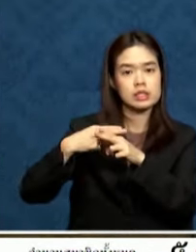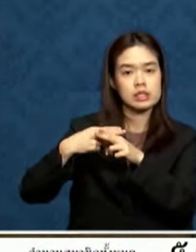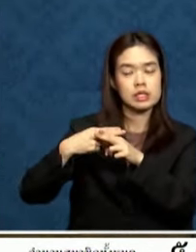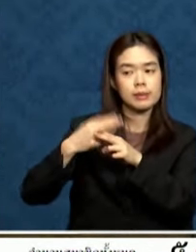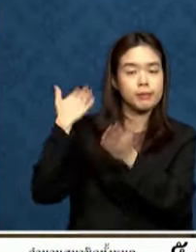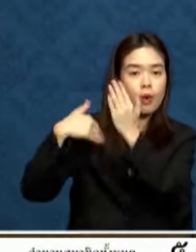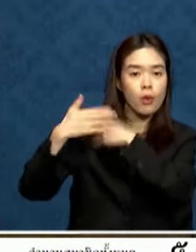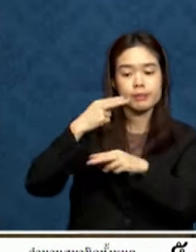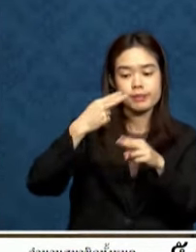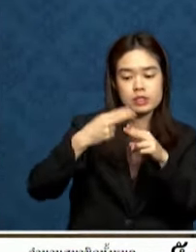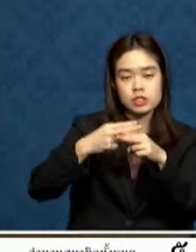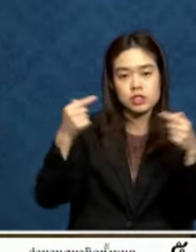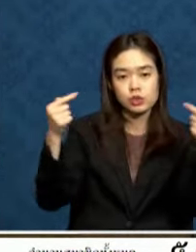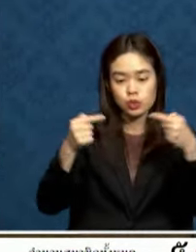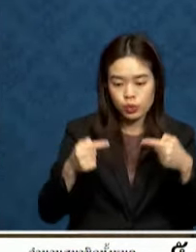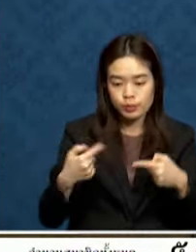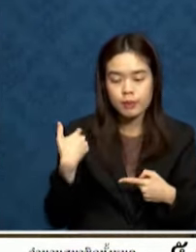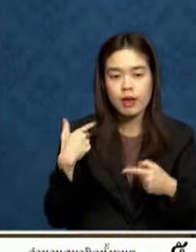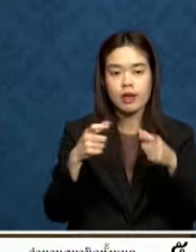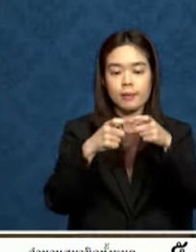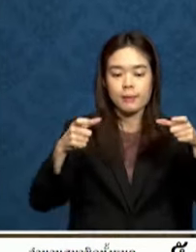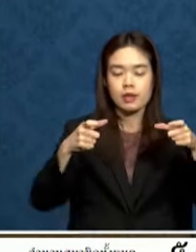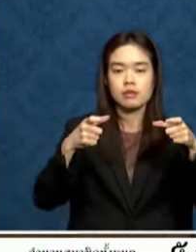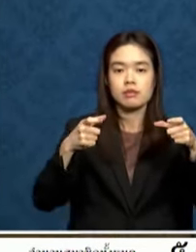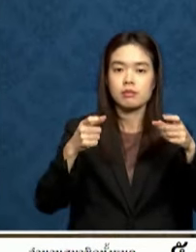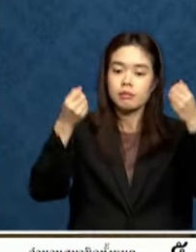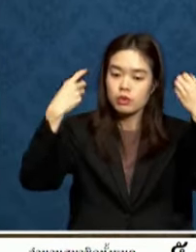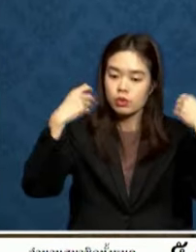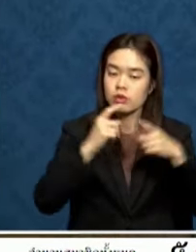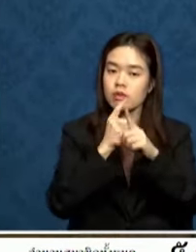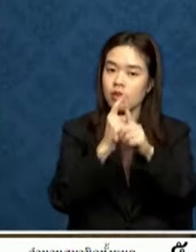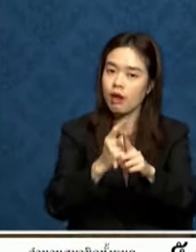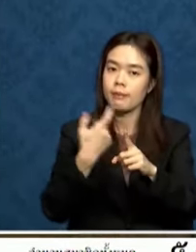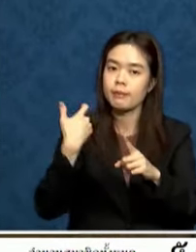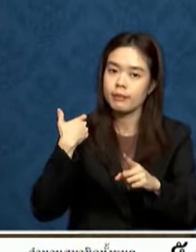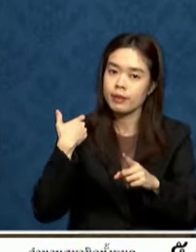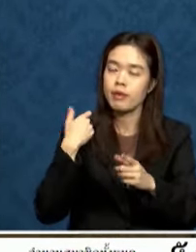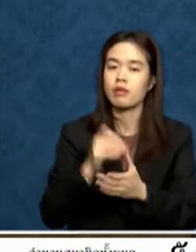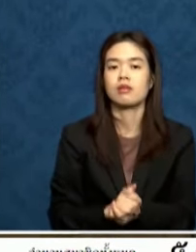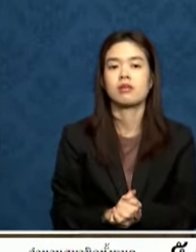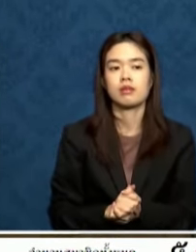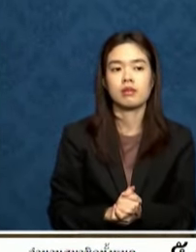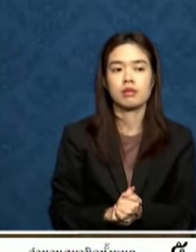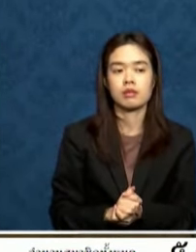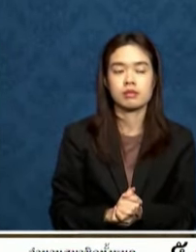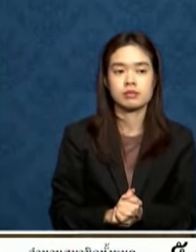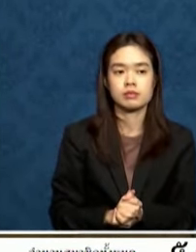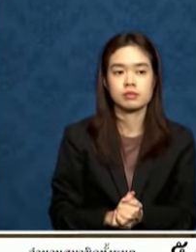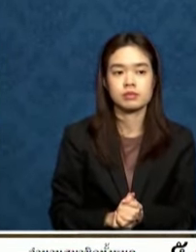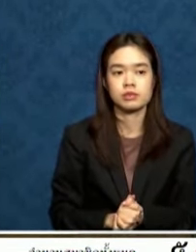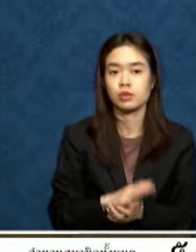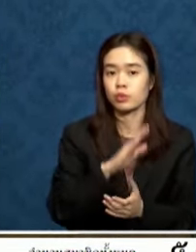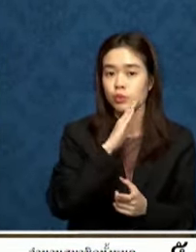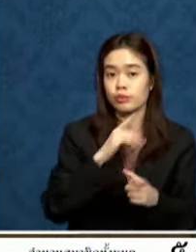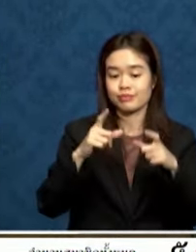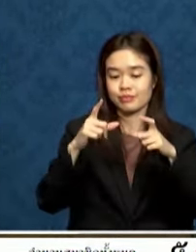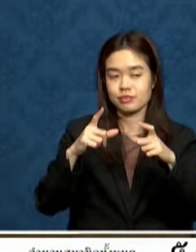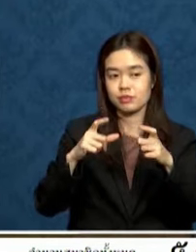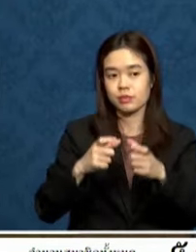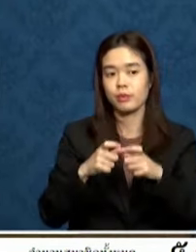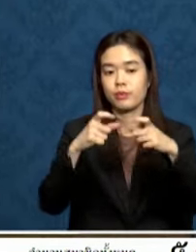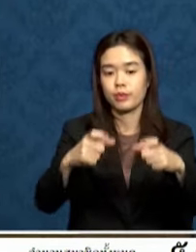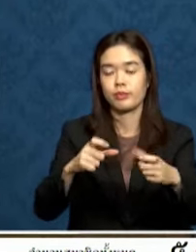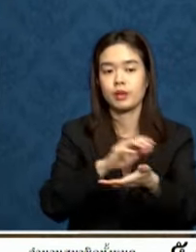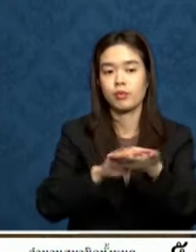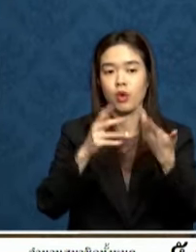บัตรประชาชนครับท่านประธานครับไม่มีใครที่จะเข้าไปดูได้เองเพราะฉะนั้นเนี่มีการตรวจสอบกันเองเสร็จเรียบร้อยลงคะแนนให้ใครไม่ต้องมีบัตร